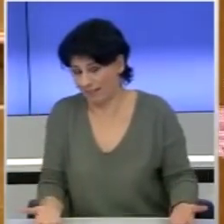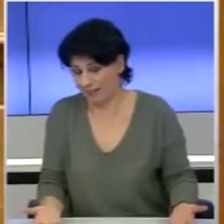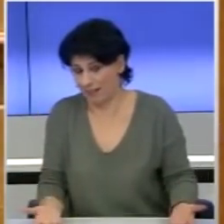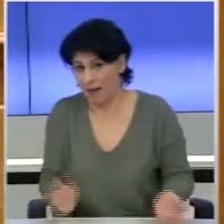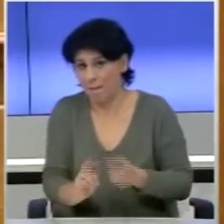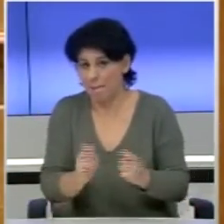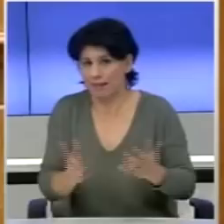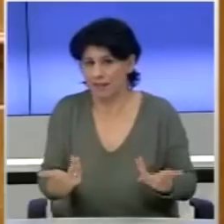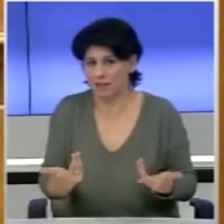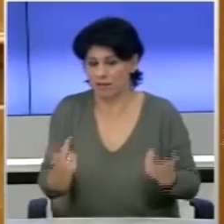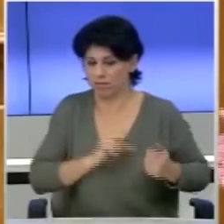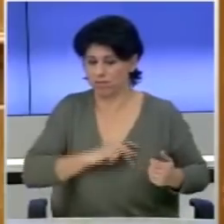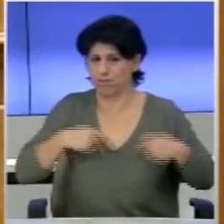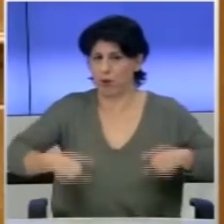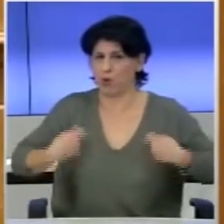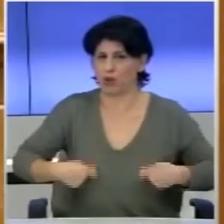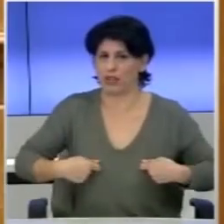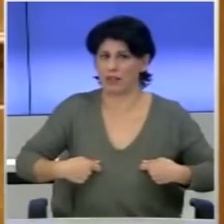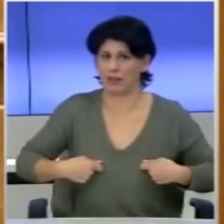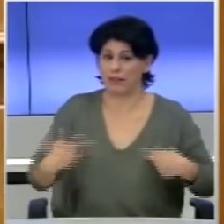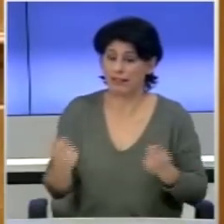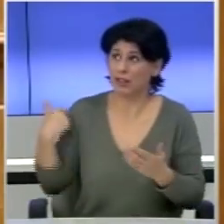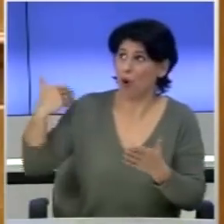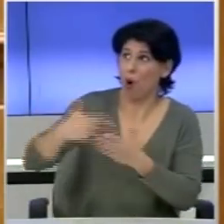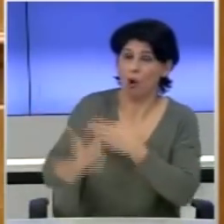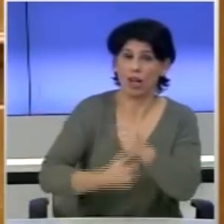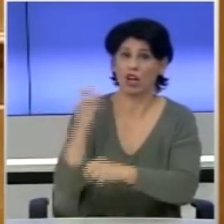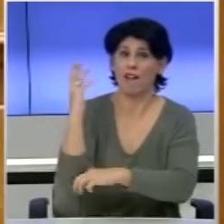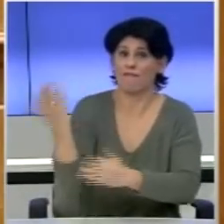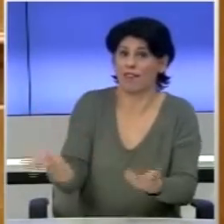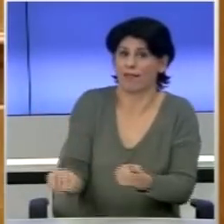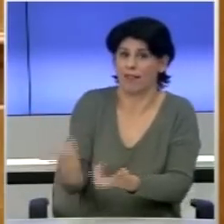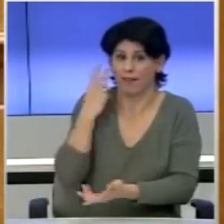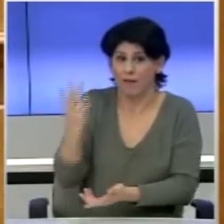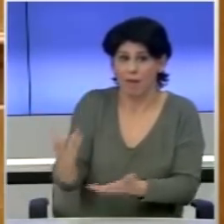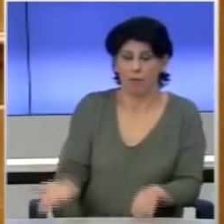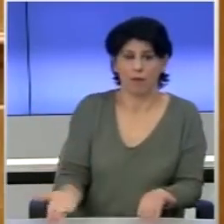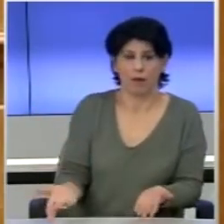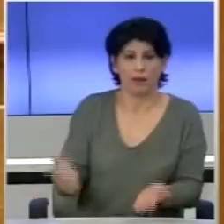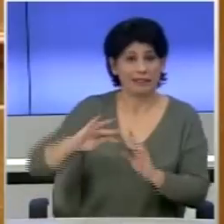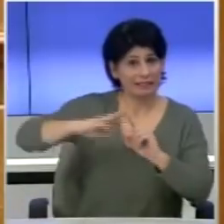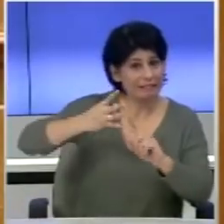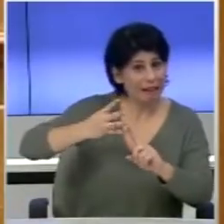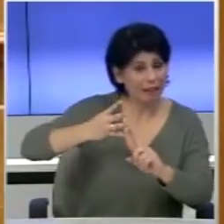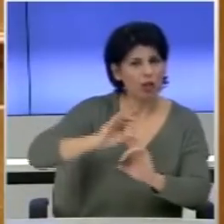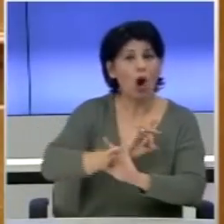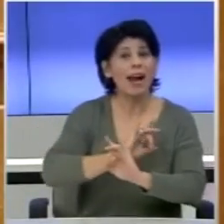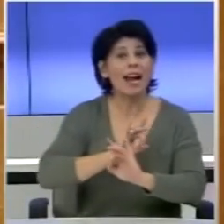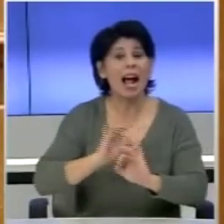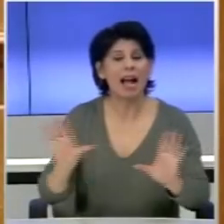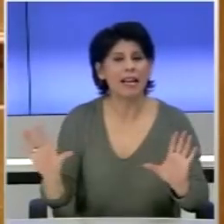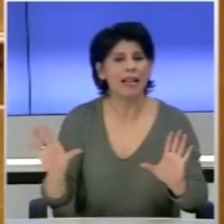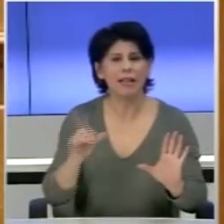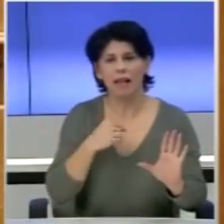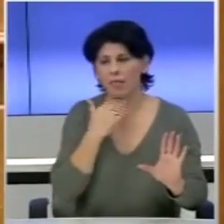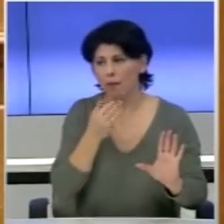βλέπετε άλλωστε τι γίνεται αυτά τα χρόνια και τώρα στη Λιβύη. Τέταρτο, σε κάθε περίπτωση, κανείς δεν αποκλείει πως την